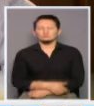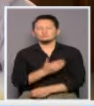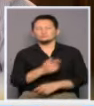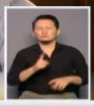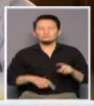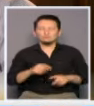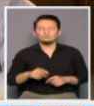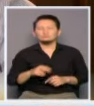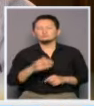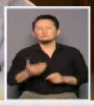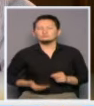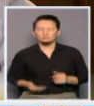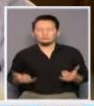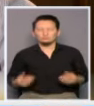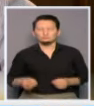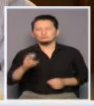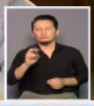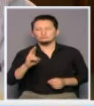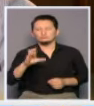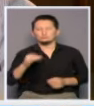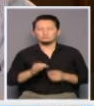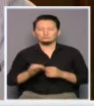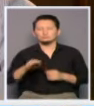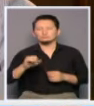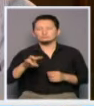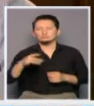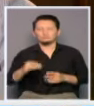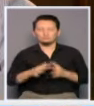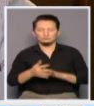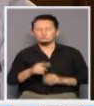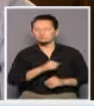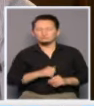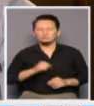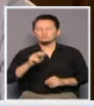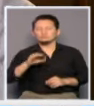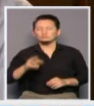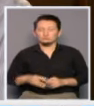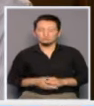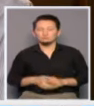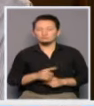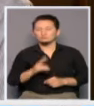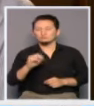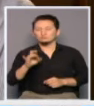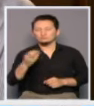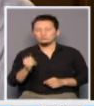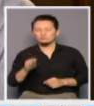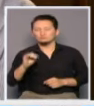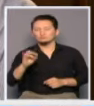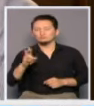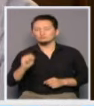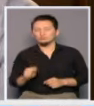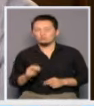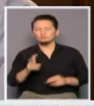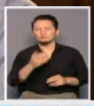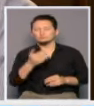Родственники Салимгерея Каратлеова сейчас проживают в селе Тандай. Он сам из рода Алим. Каршига Ахмедьяров, Женева Карасаева